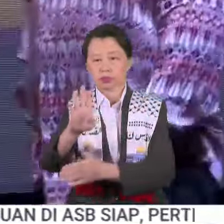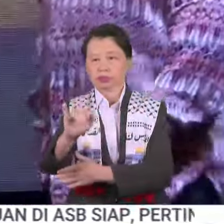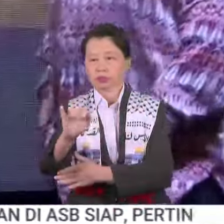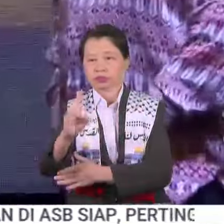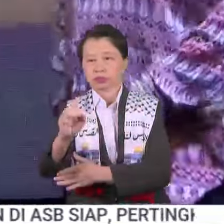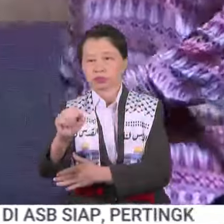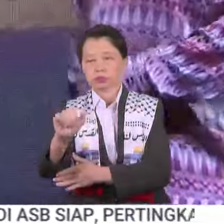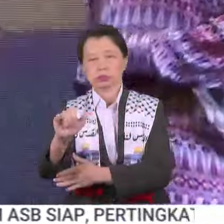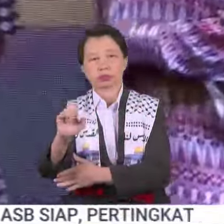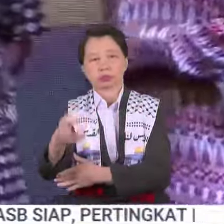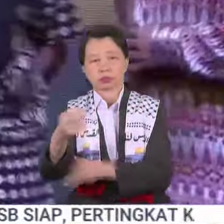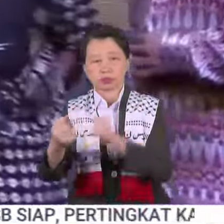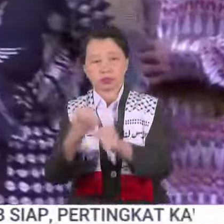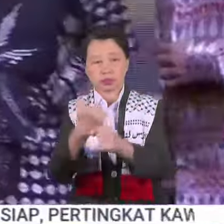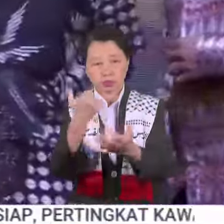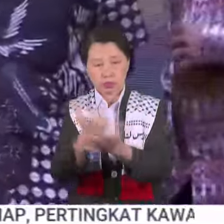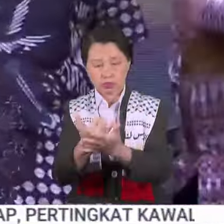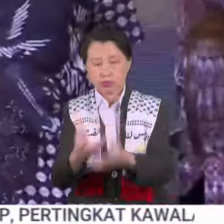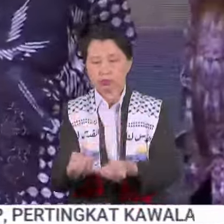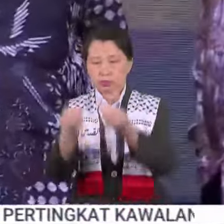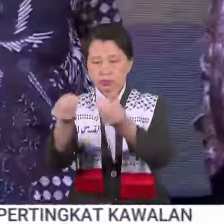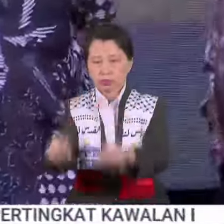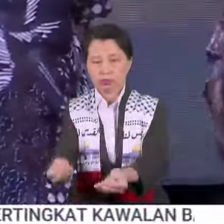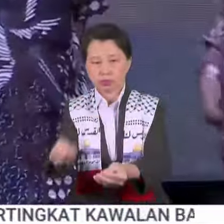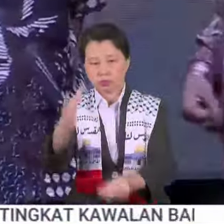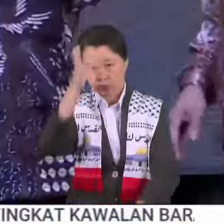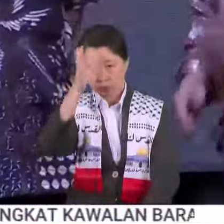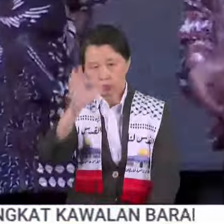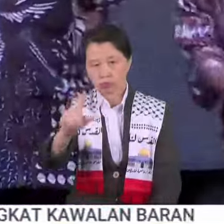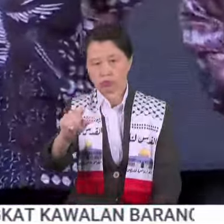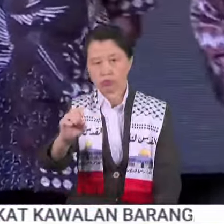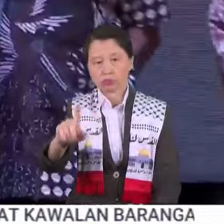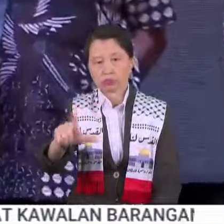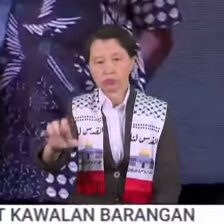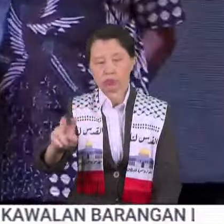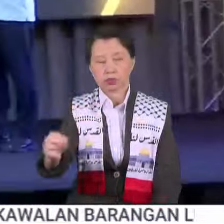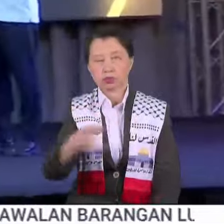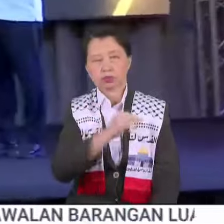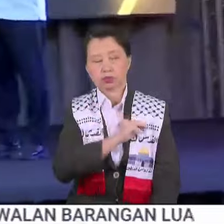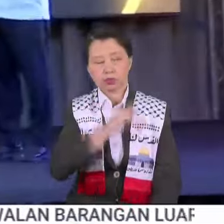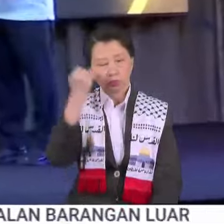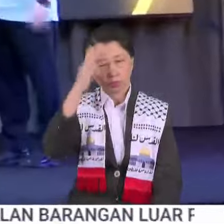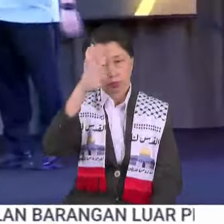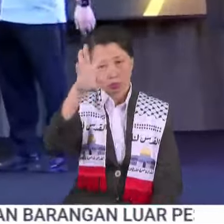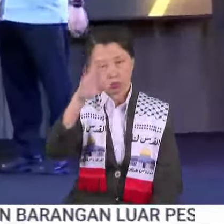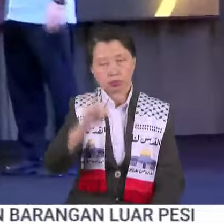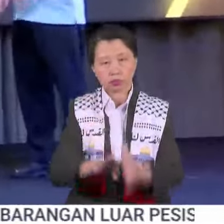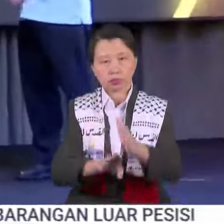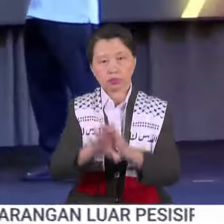ini. Ia diserah kepada Datuk Roland Sagah Wiin, Menteri Pendidikan, Inovasi